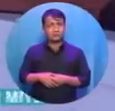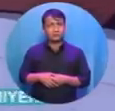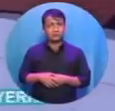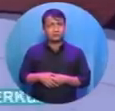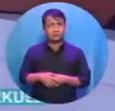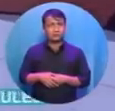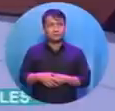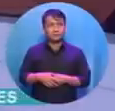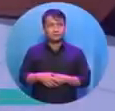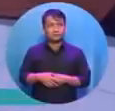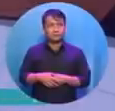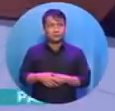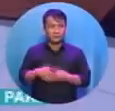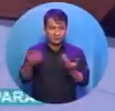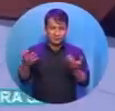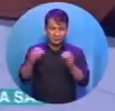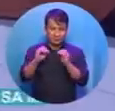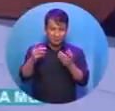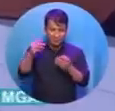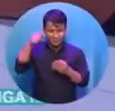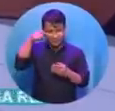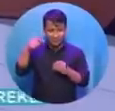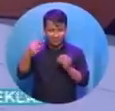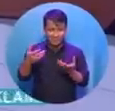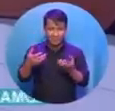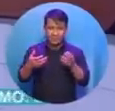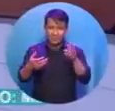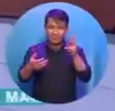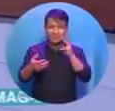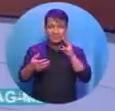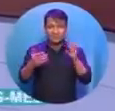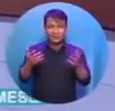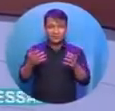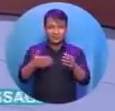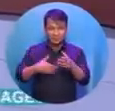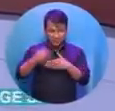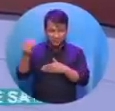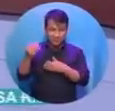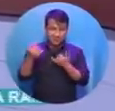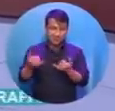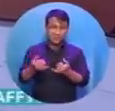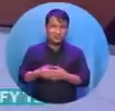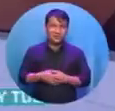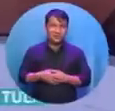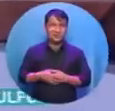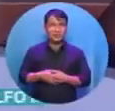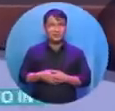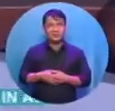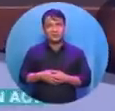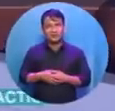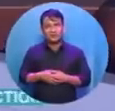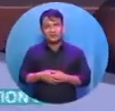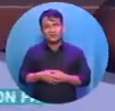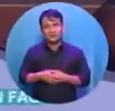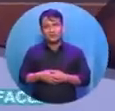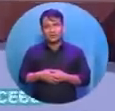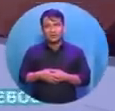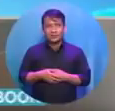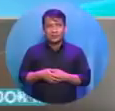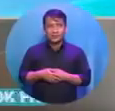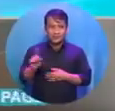na si Kidlat, Aljun. Wala na. Si Wendy, Rakista. Nag-racket na siguro, ng racket. Okay. MJ, anong sabi